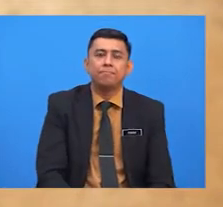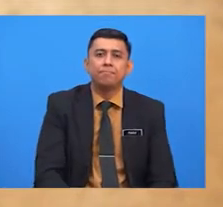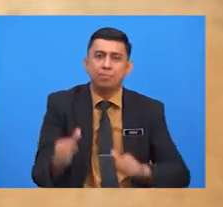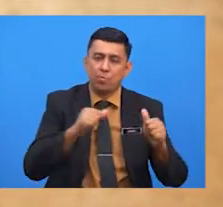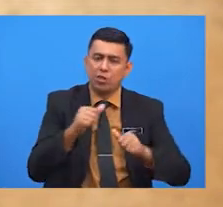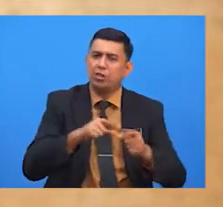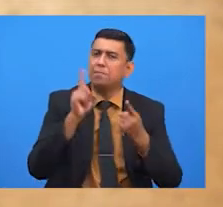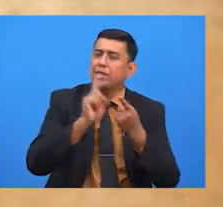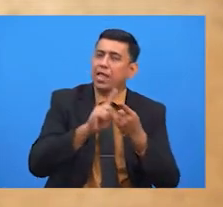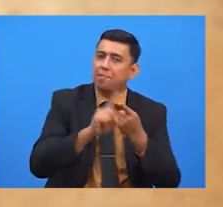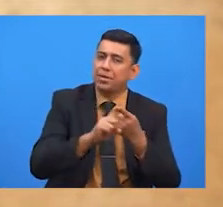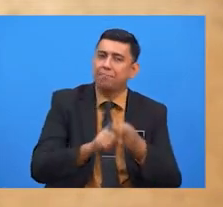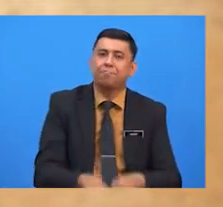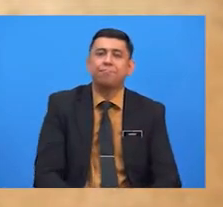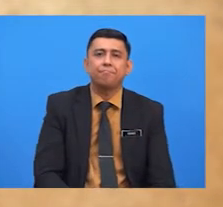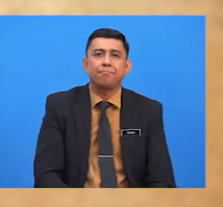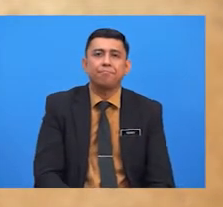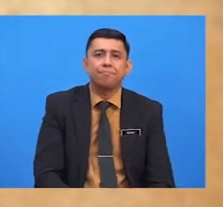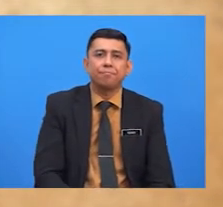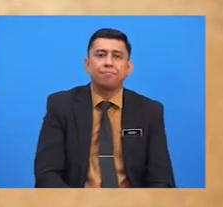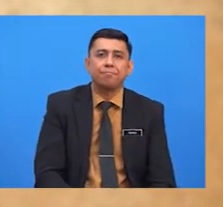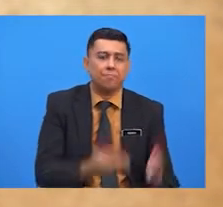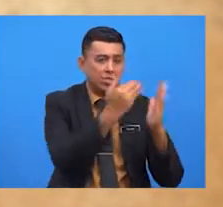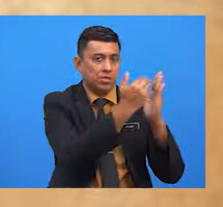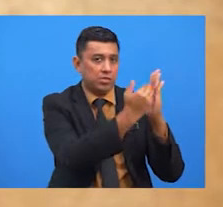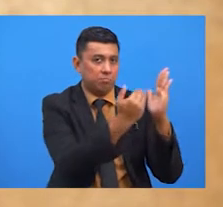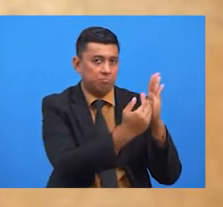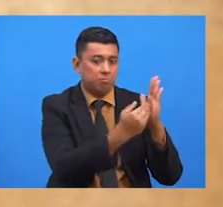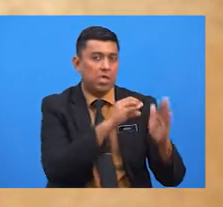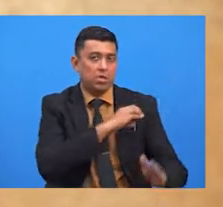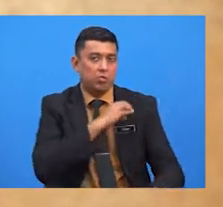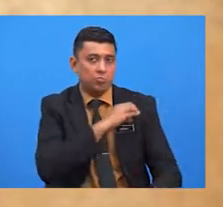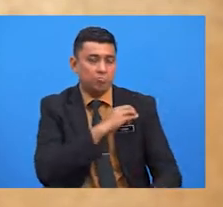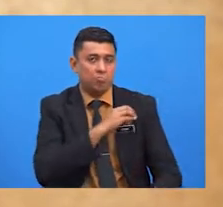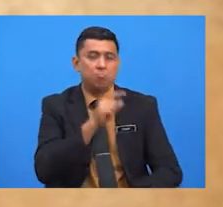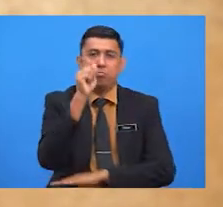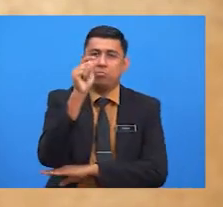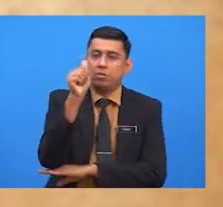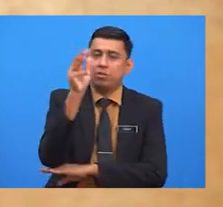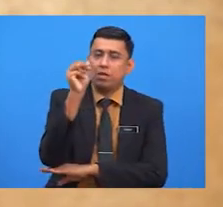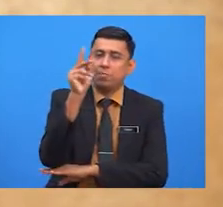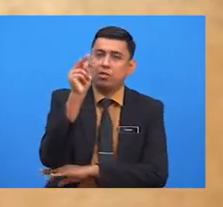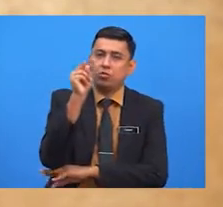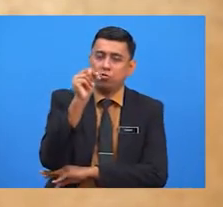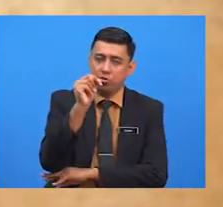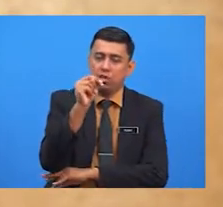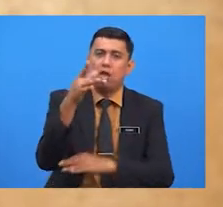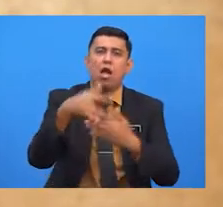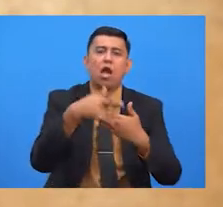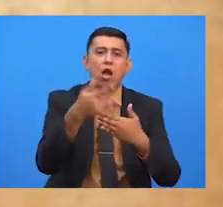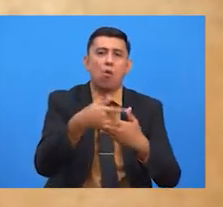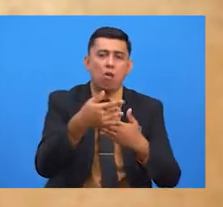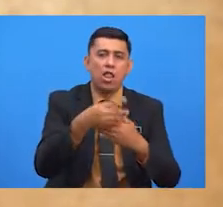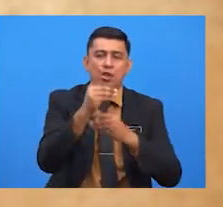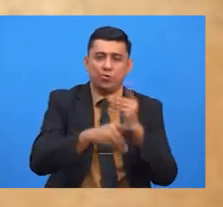Aktiviti pertama kita ialah menyenaraikan ciri-ciri tamadun awal dunia. Sila